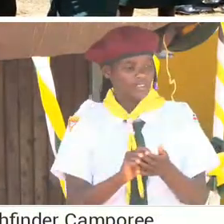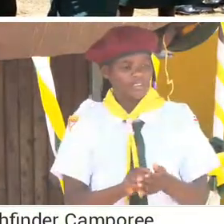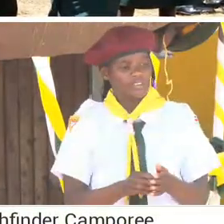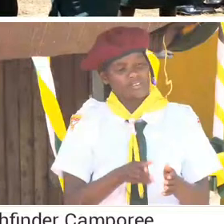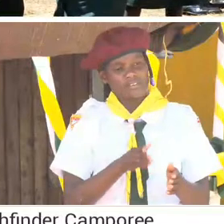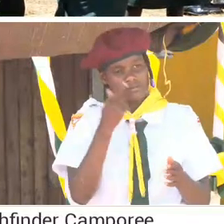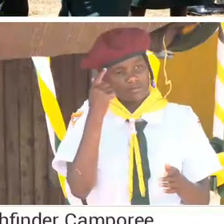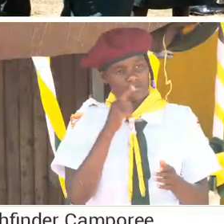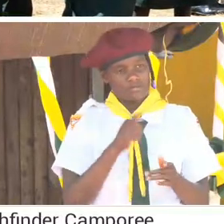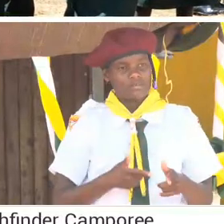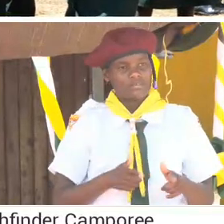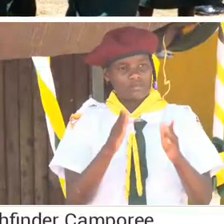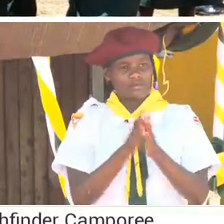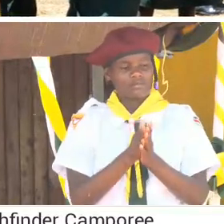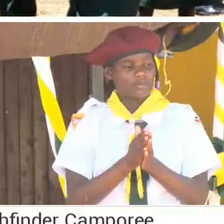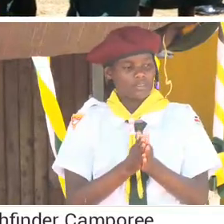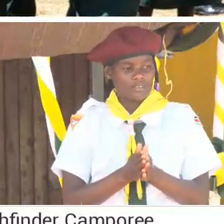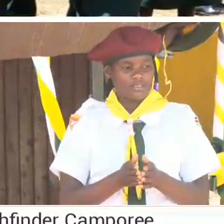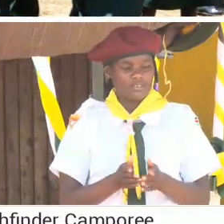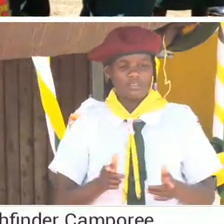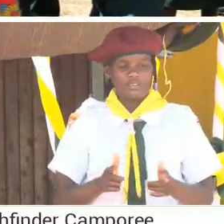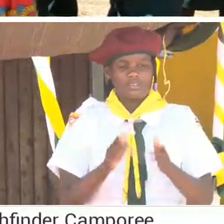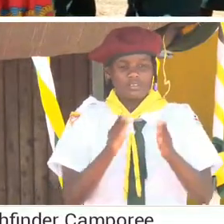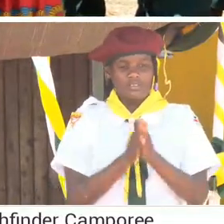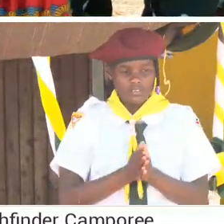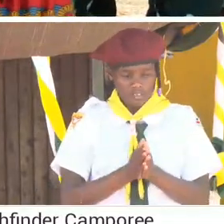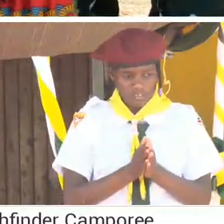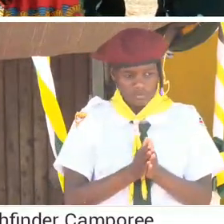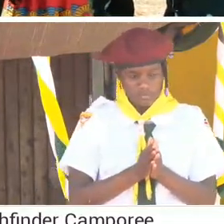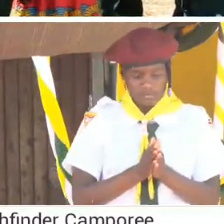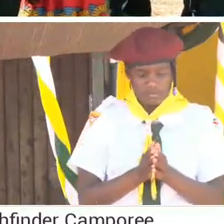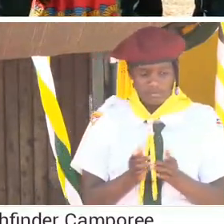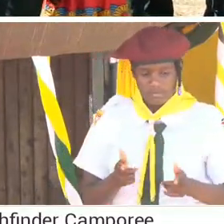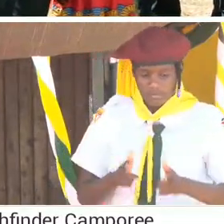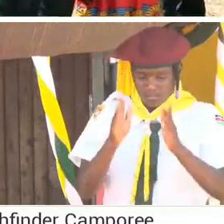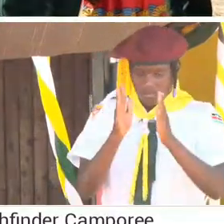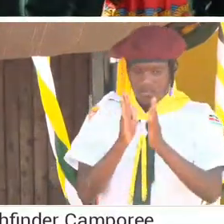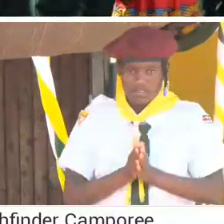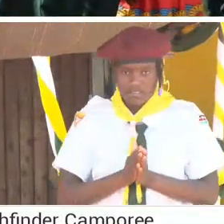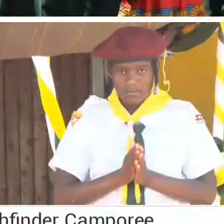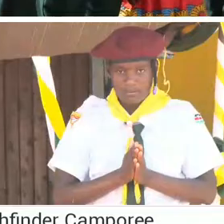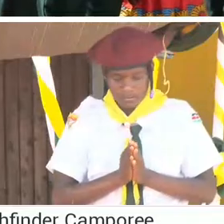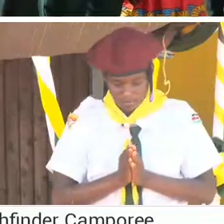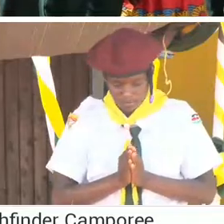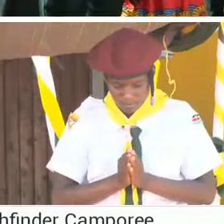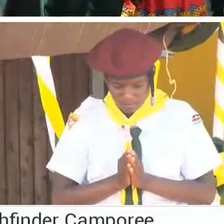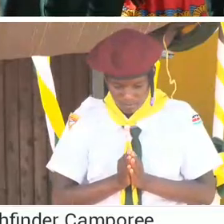Mungu tuweke mbele za Bwana kwa maombi. Basi tuamini na tuombe.